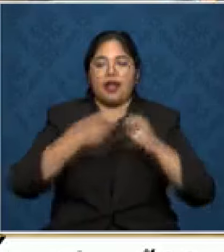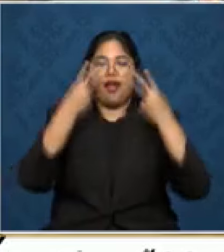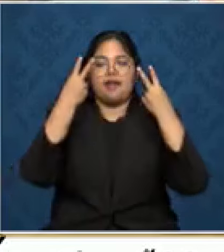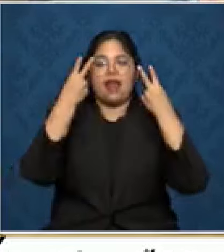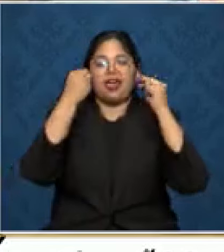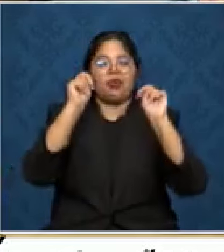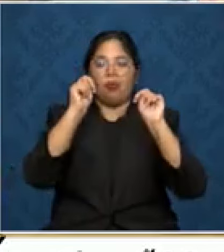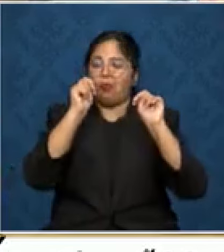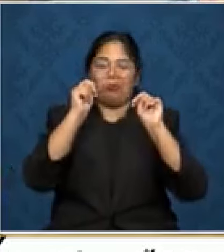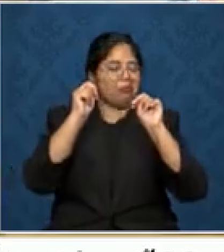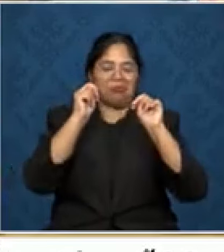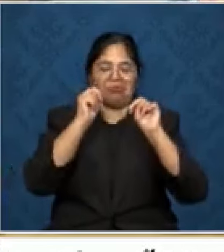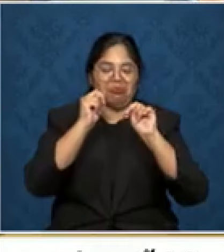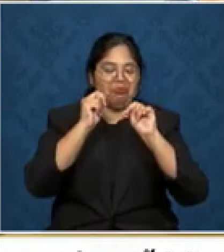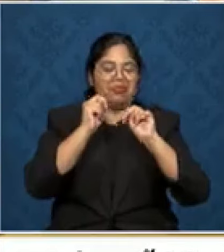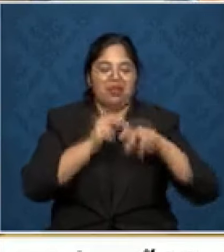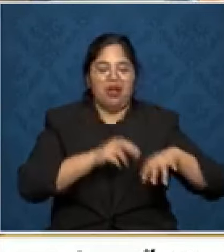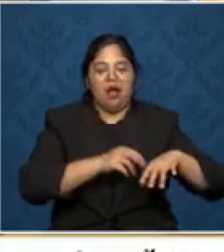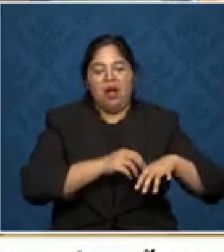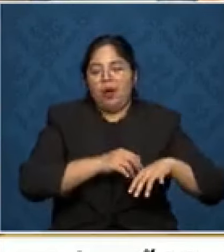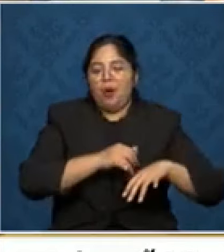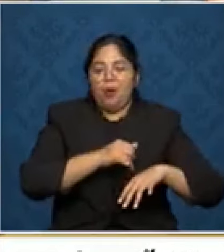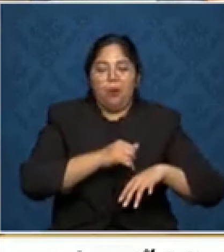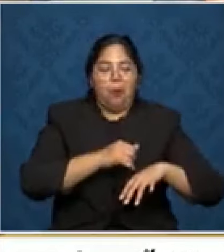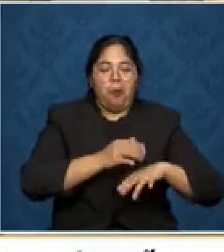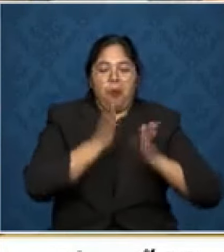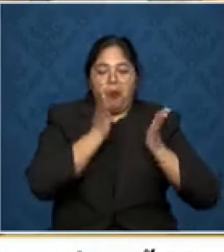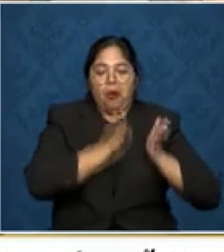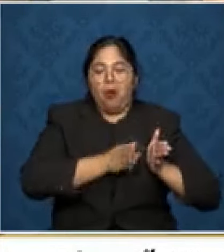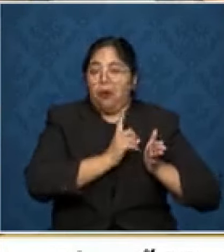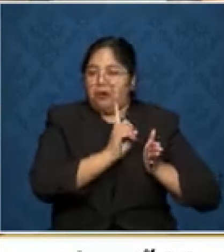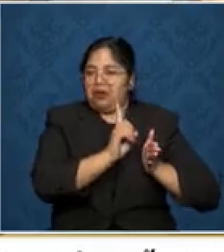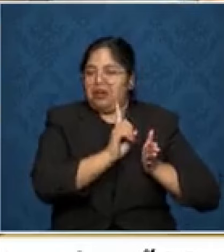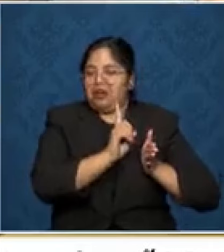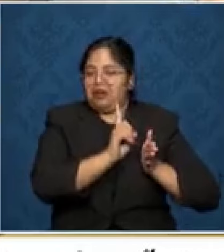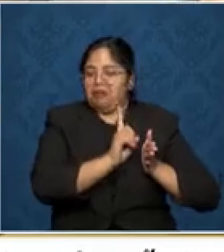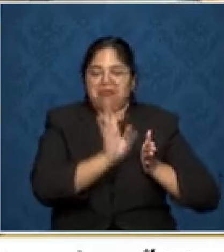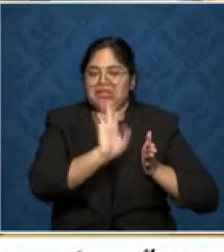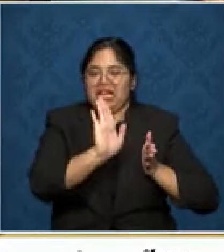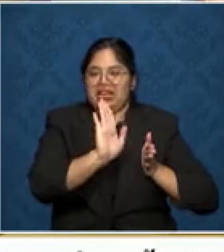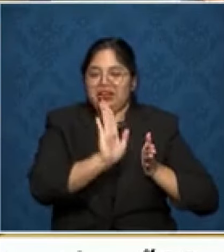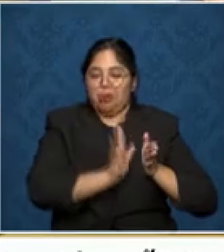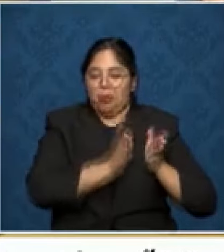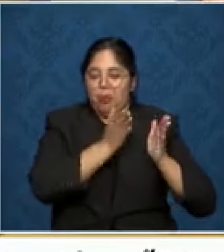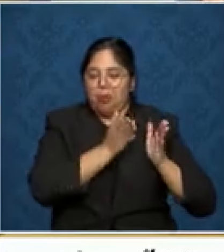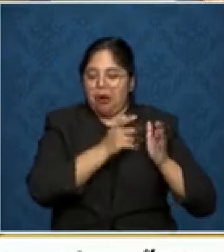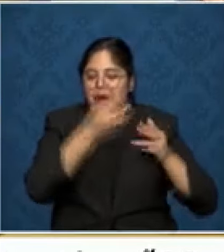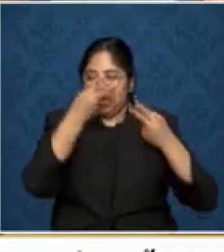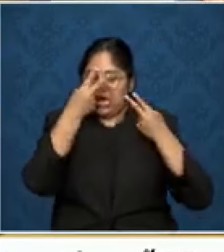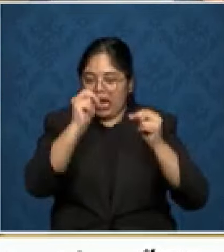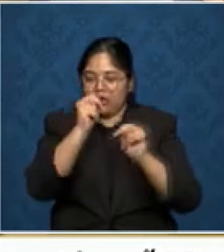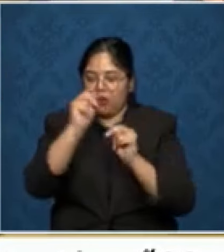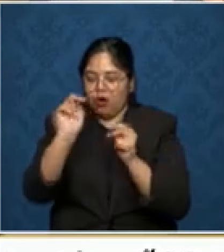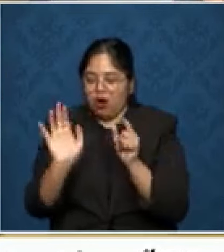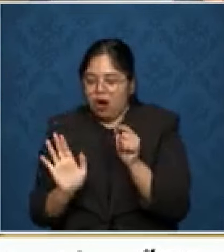คนครับบางคนบอกแค่วาทกรรมแต่ผมบอกท่านประธานครับนี่คือปัญหาใหญ่